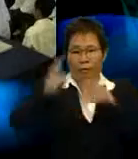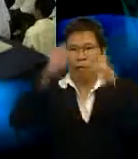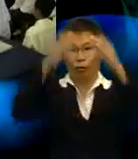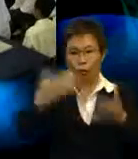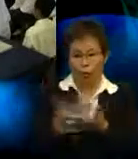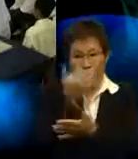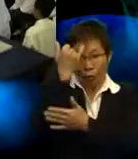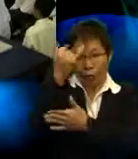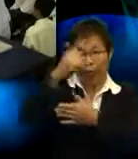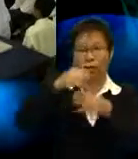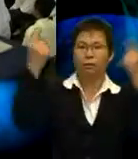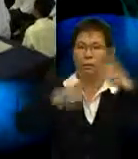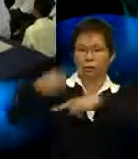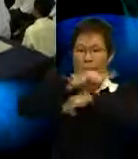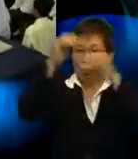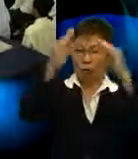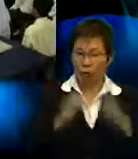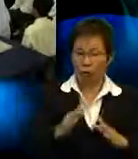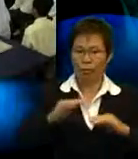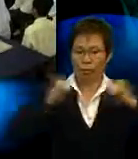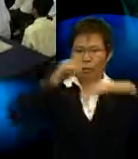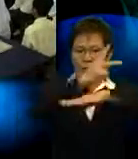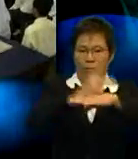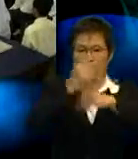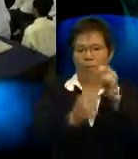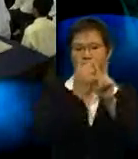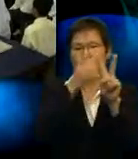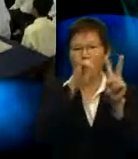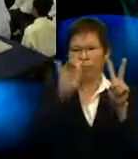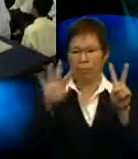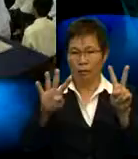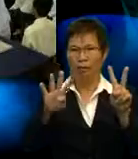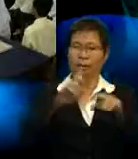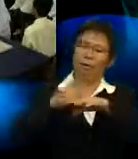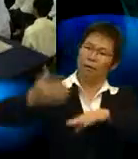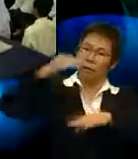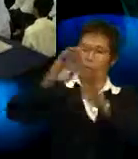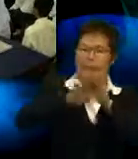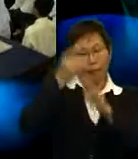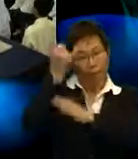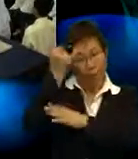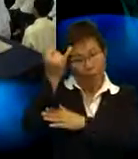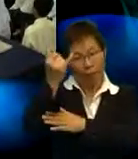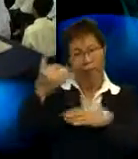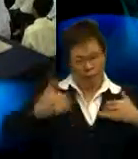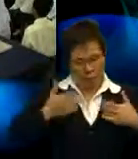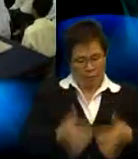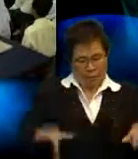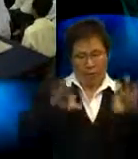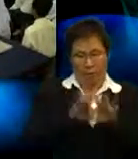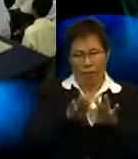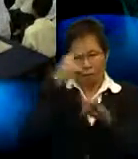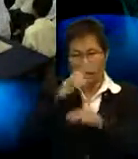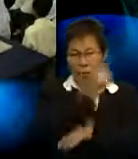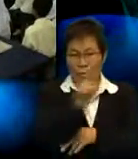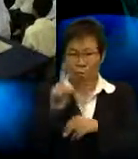Sempena Hari Guru peringkat kebangsaan tahun 2004 yang lalu berpendapat adalah penting bagi seseorang